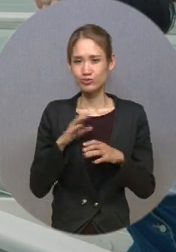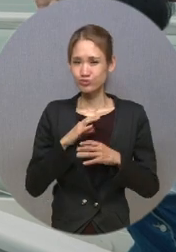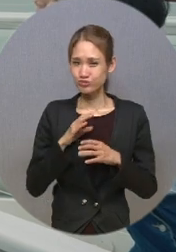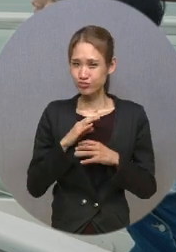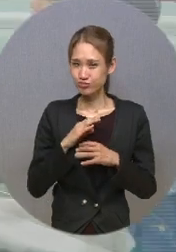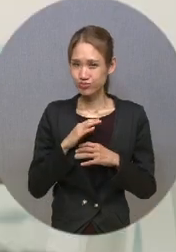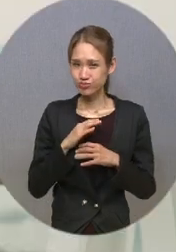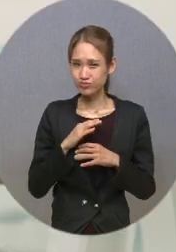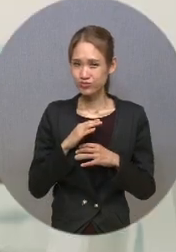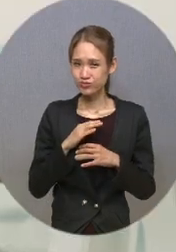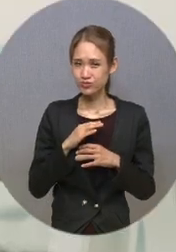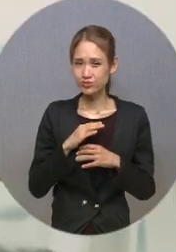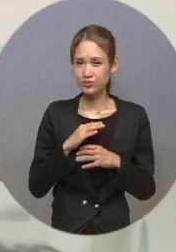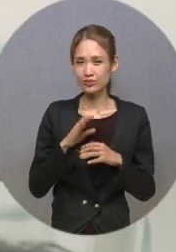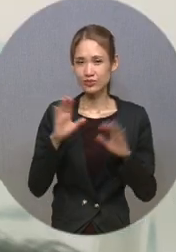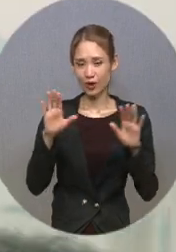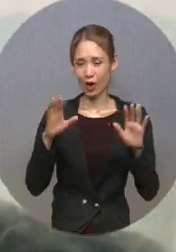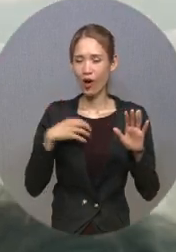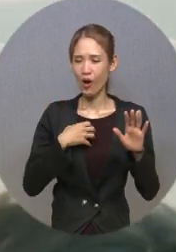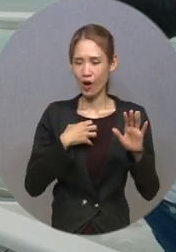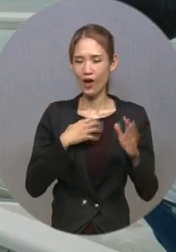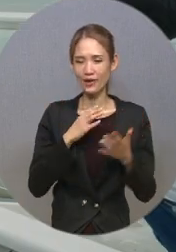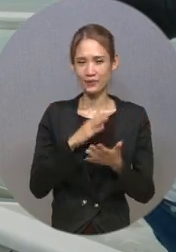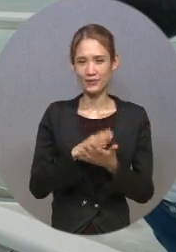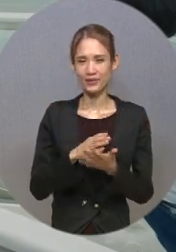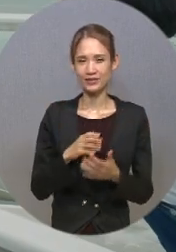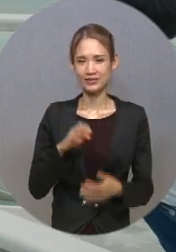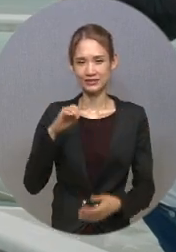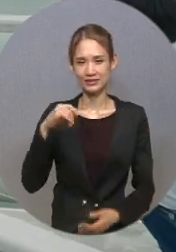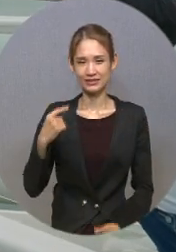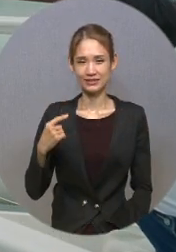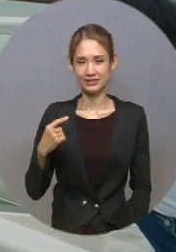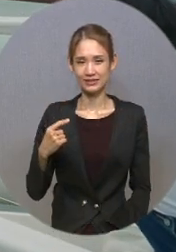오! 오, 걱정하지 마세요. 크!